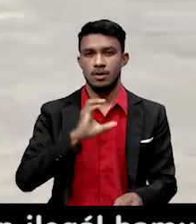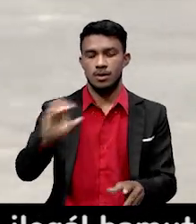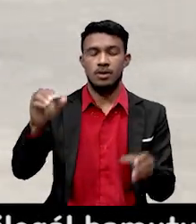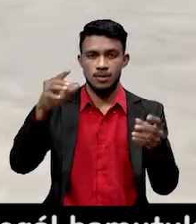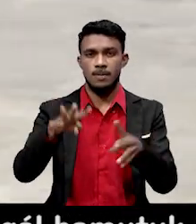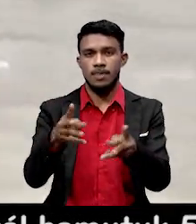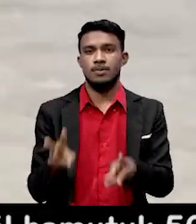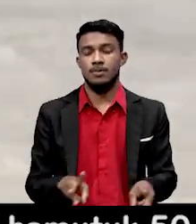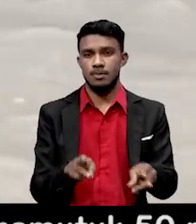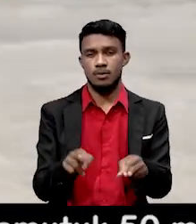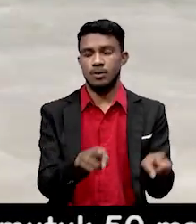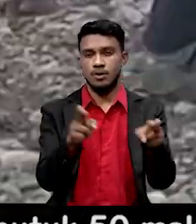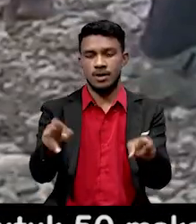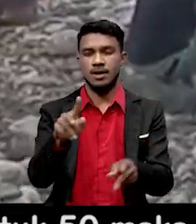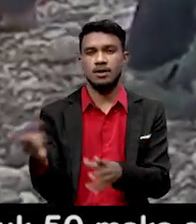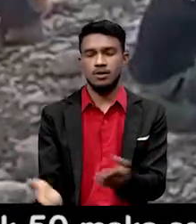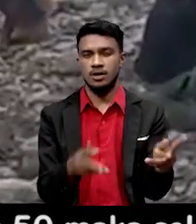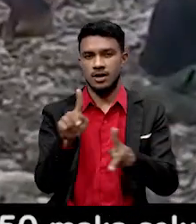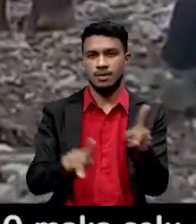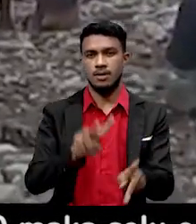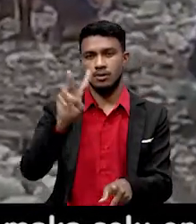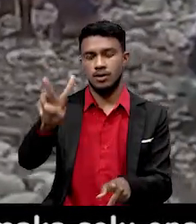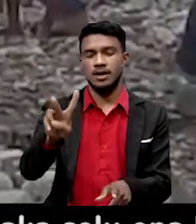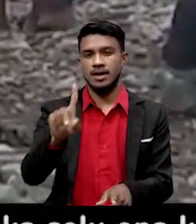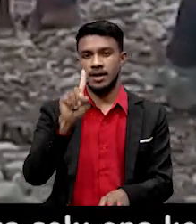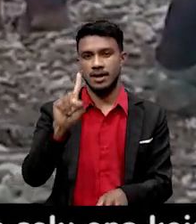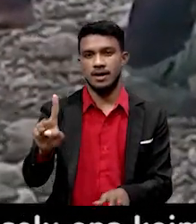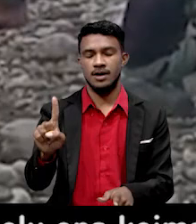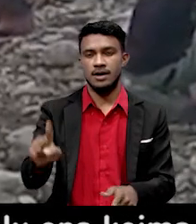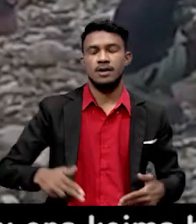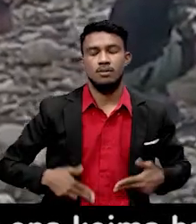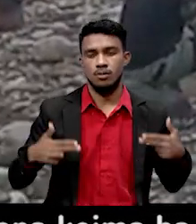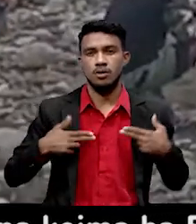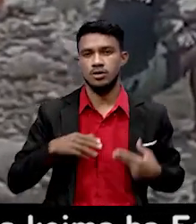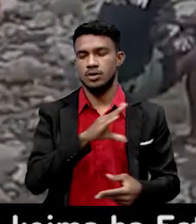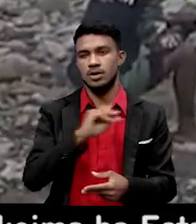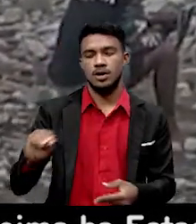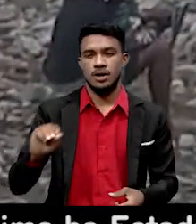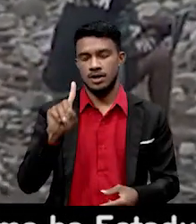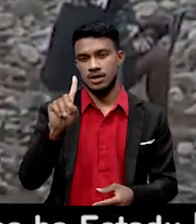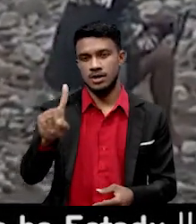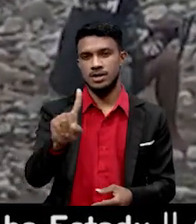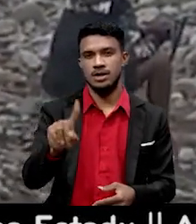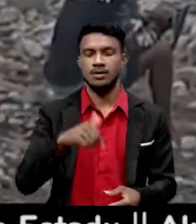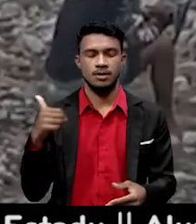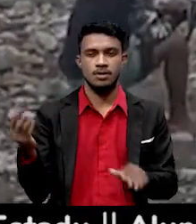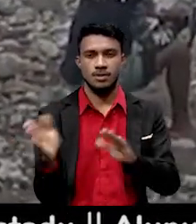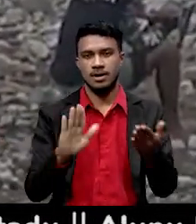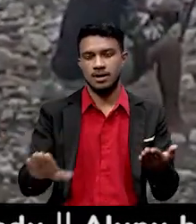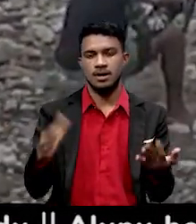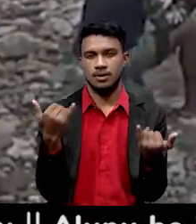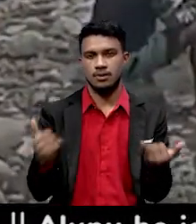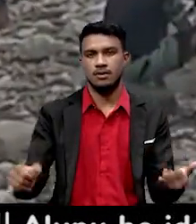rua entre emanain ruane ida konsege salvaan no ida seluk la konsege salva to agora familia sidau